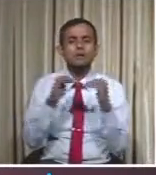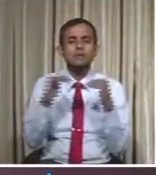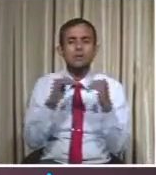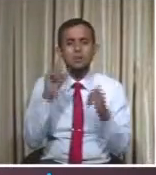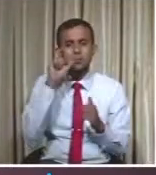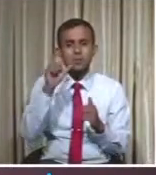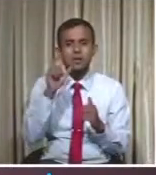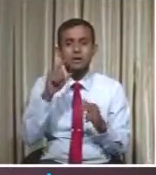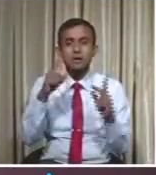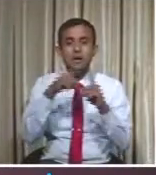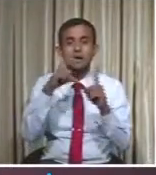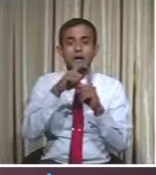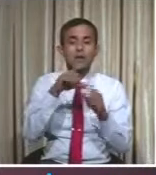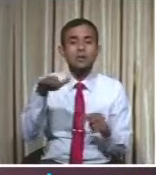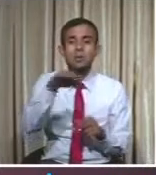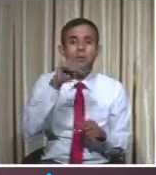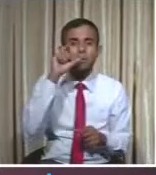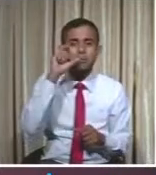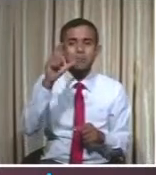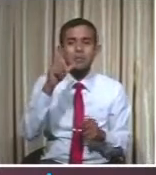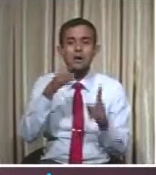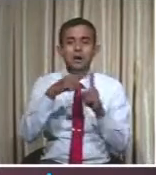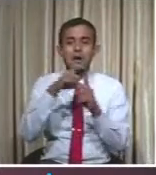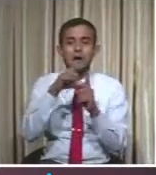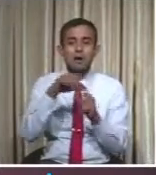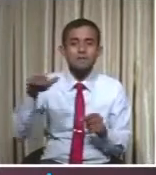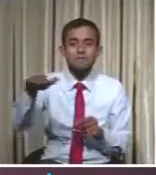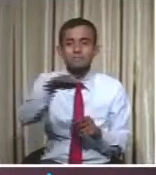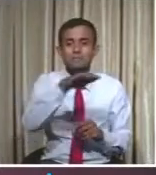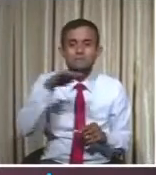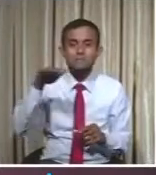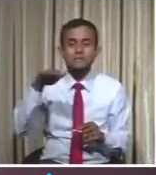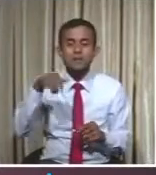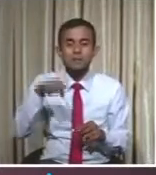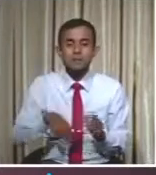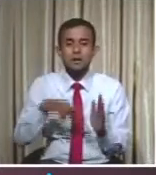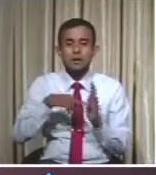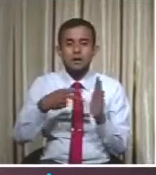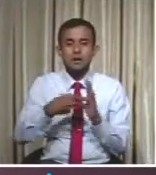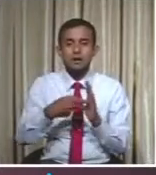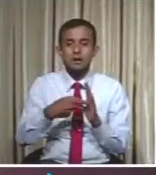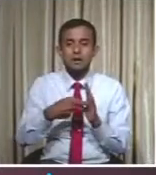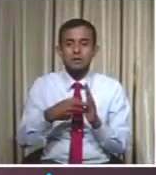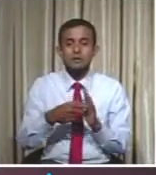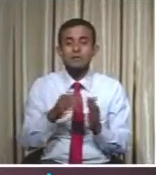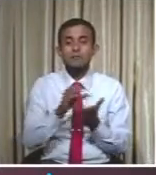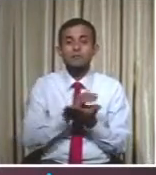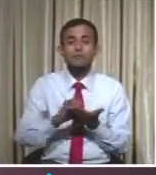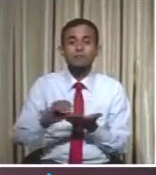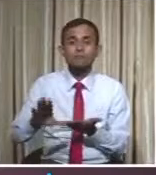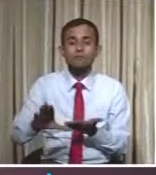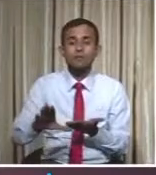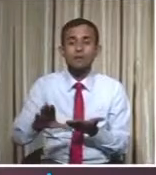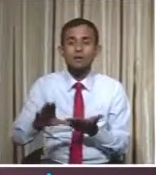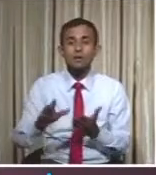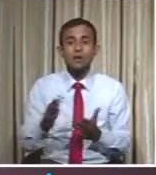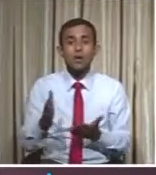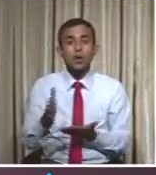අපි අධ්‍යාපන ශාස්ත්‍රය බලමු. අධ්‍යාපන ශාස්ත්‍රයට මේ අයවැයෙන් වෙන් වෙලා තියෙන්නේ